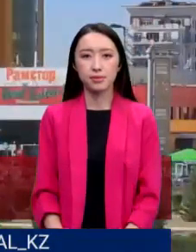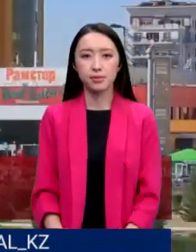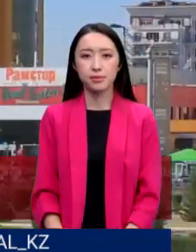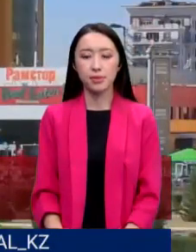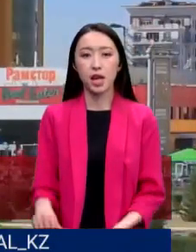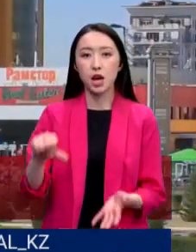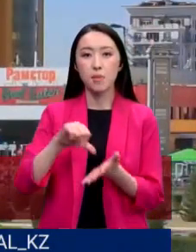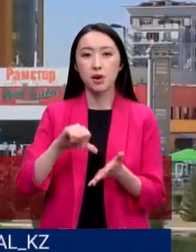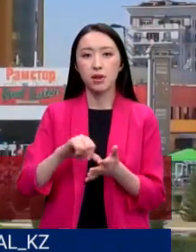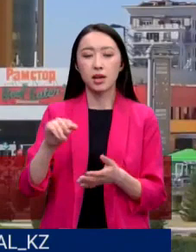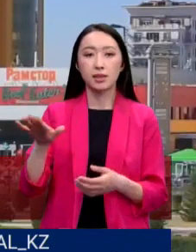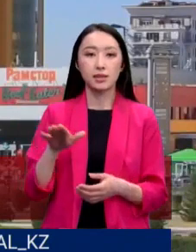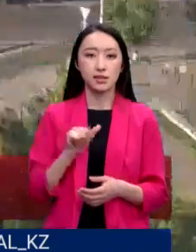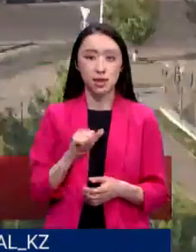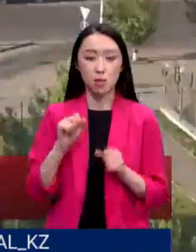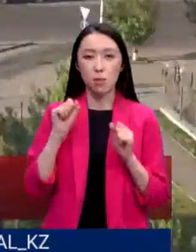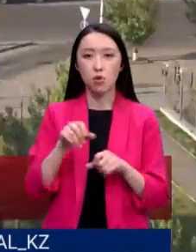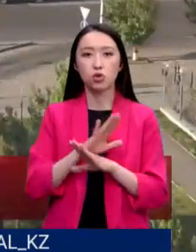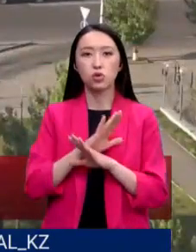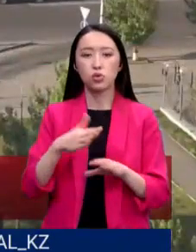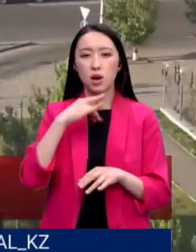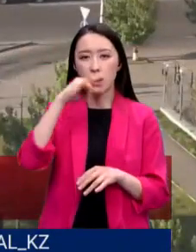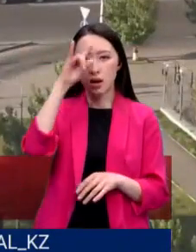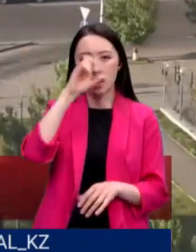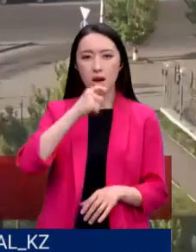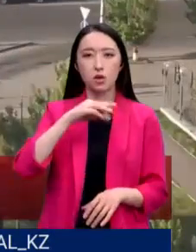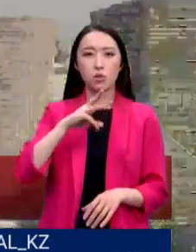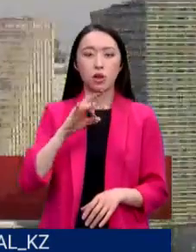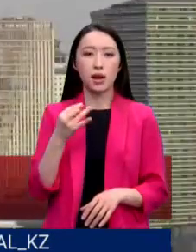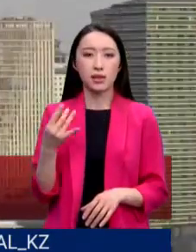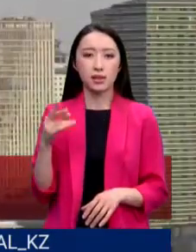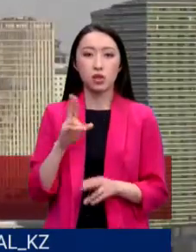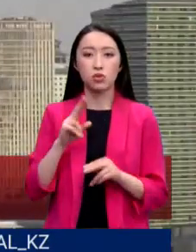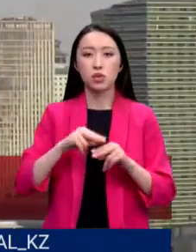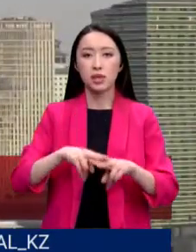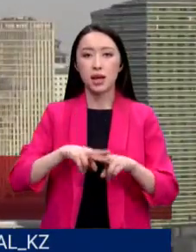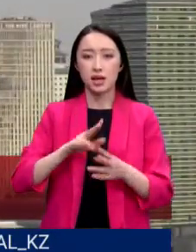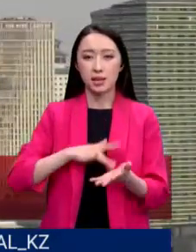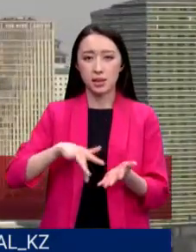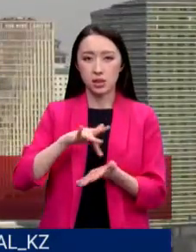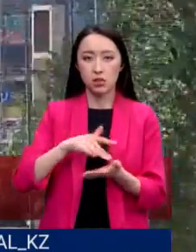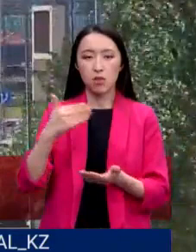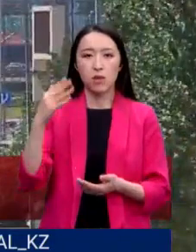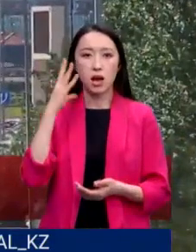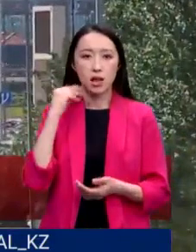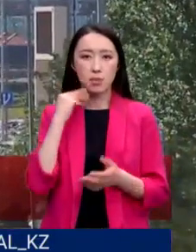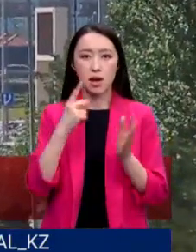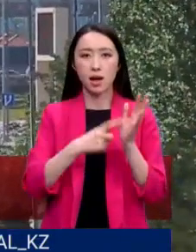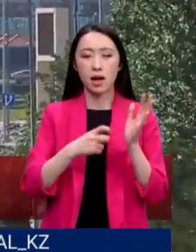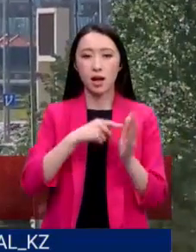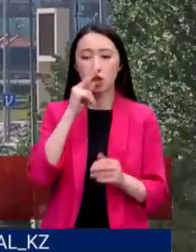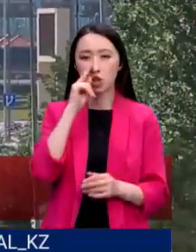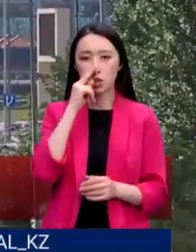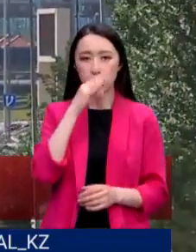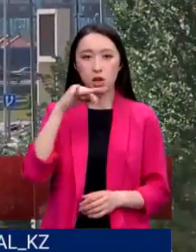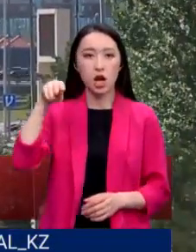Привлекать внешние займы смогут только агломерации Казахстана. К ним сейчас относятся столица страны, города Алматы, Караганда, Шымкент